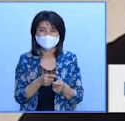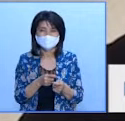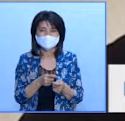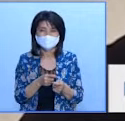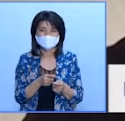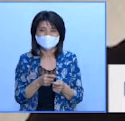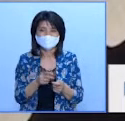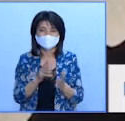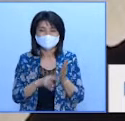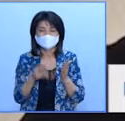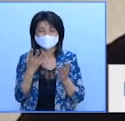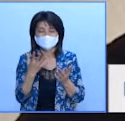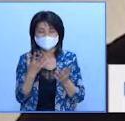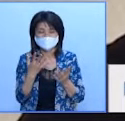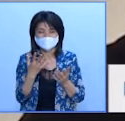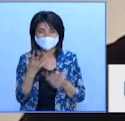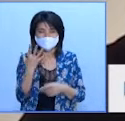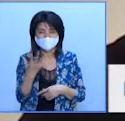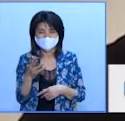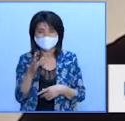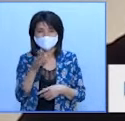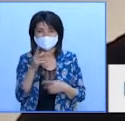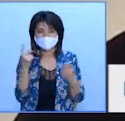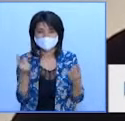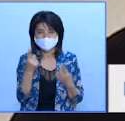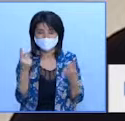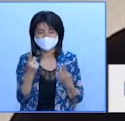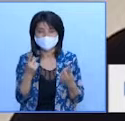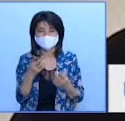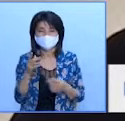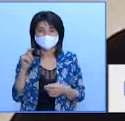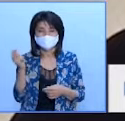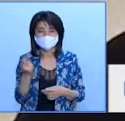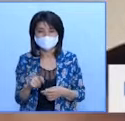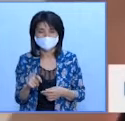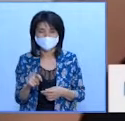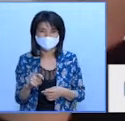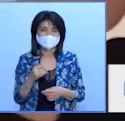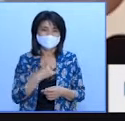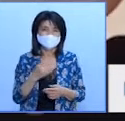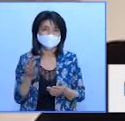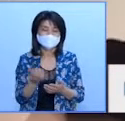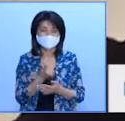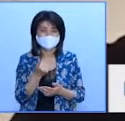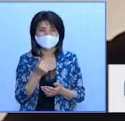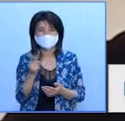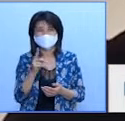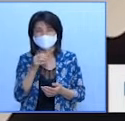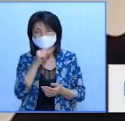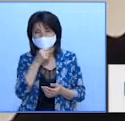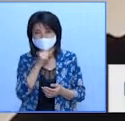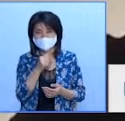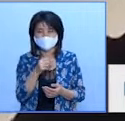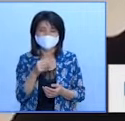к 75-летию Великой Отечественной войны. У нас, получается, мой дедушка